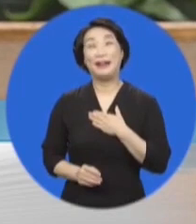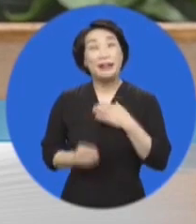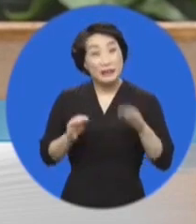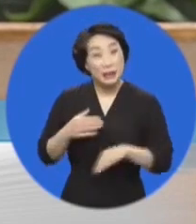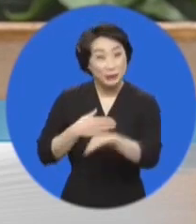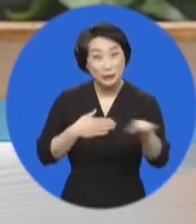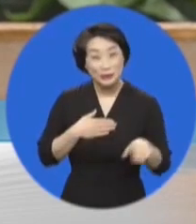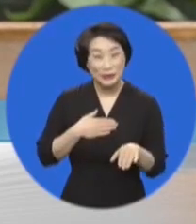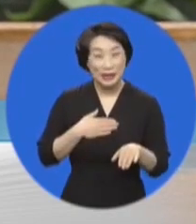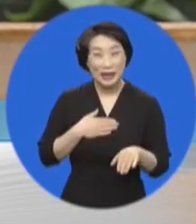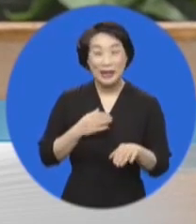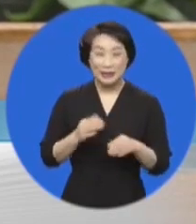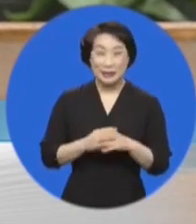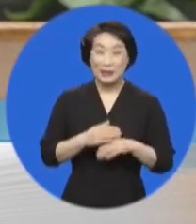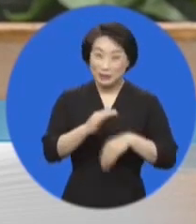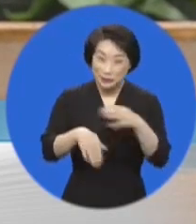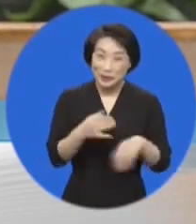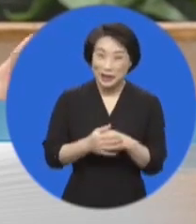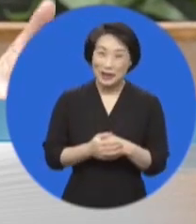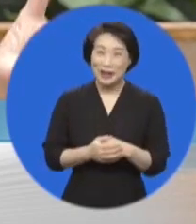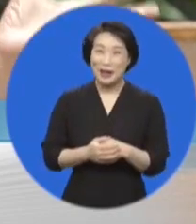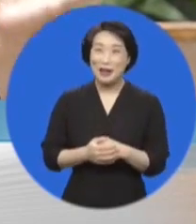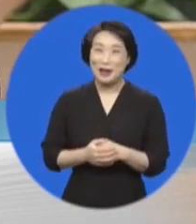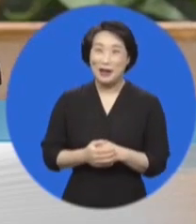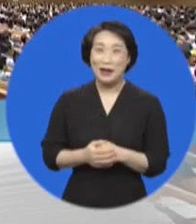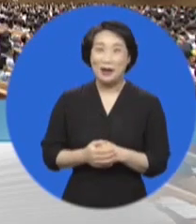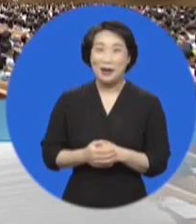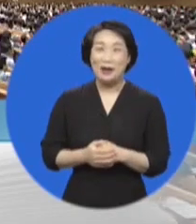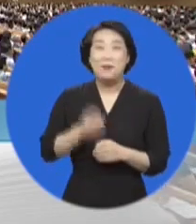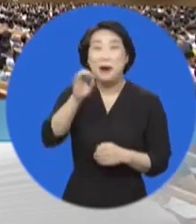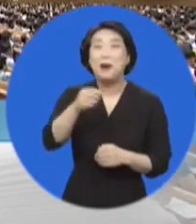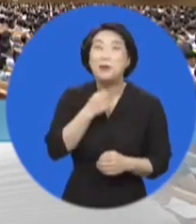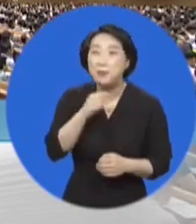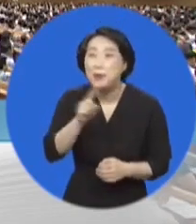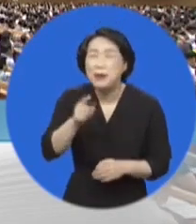우리가 입 가지고 할 말이 있으면 감사합니다.